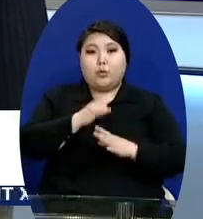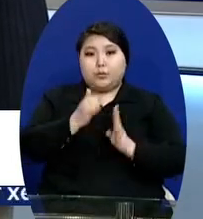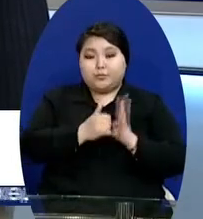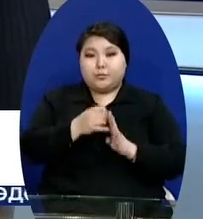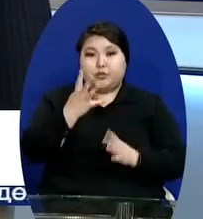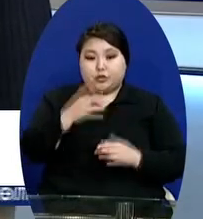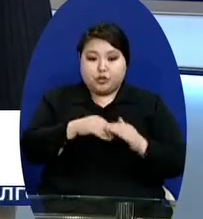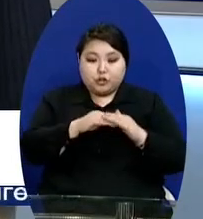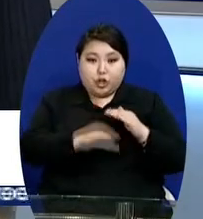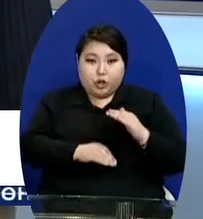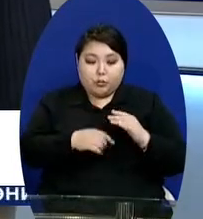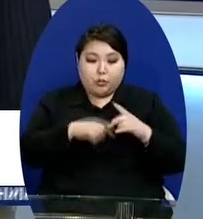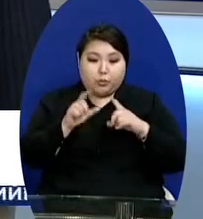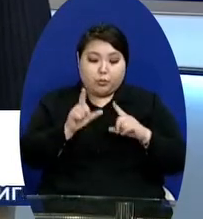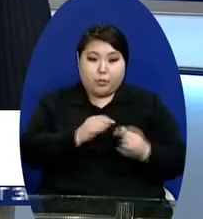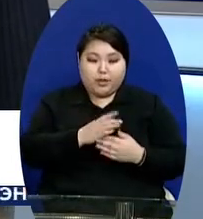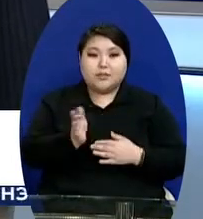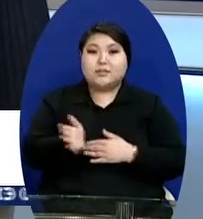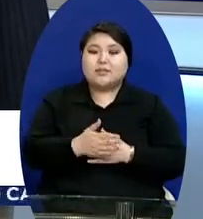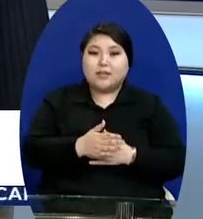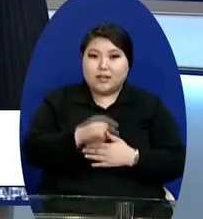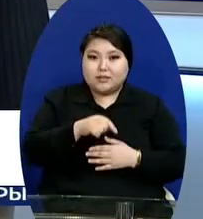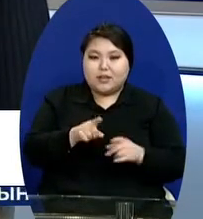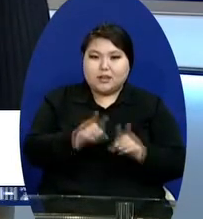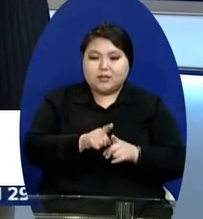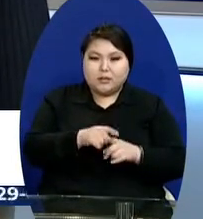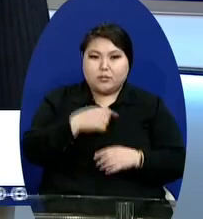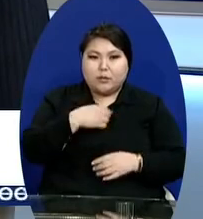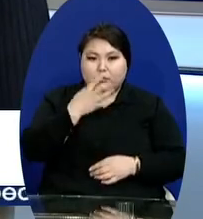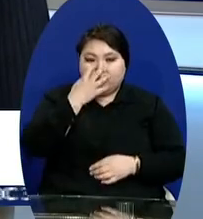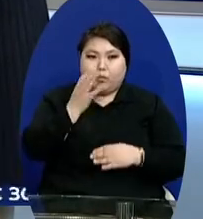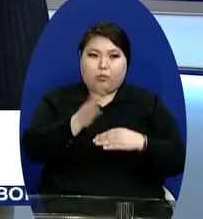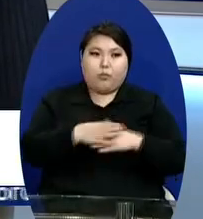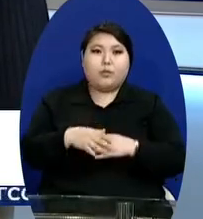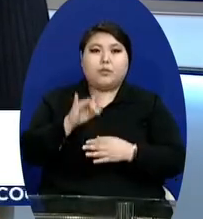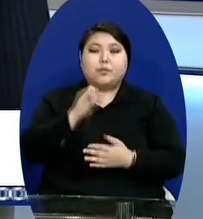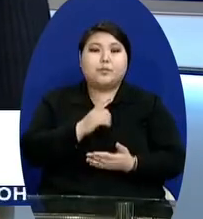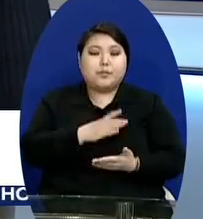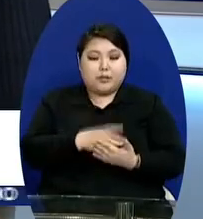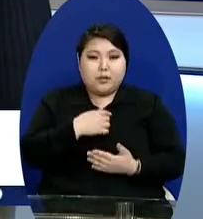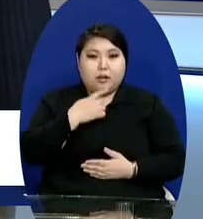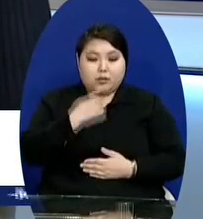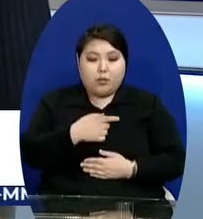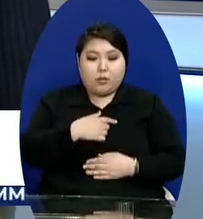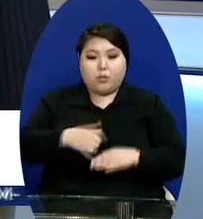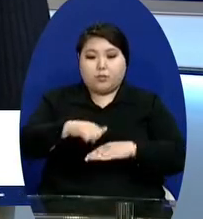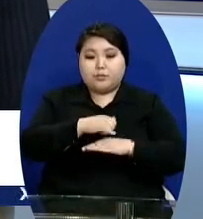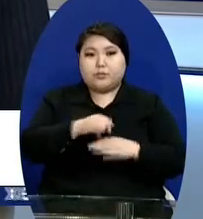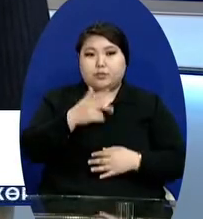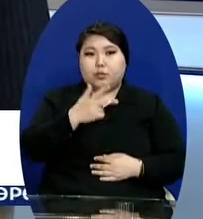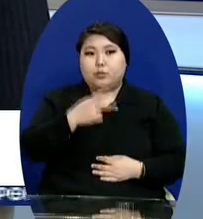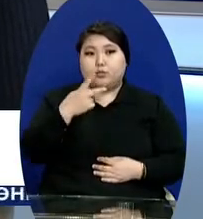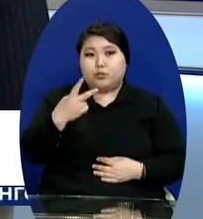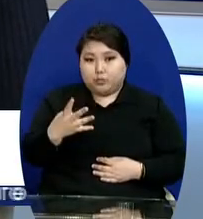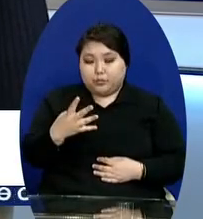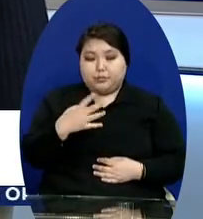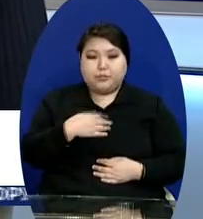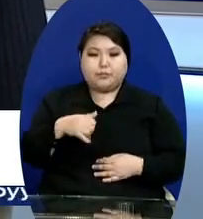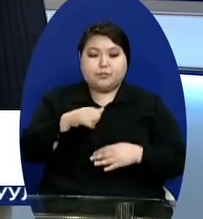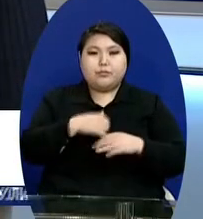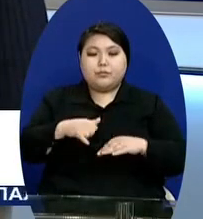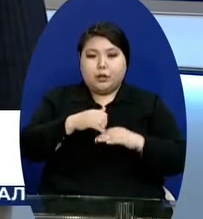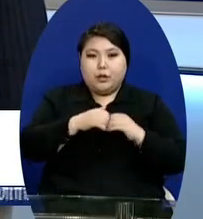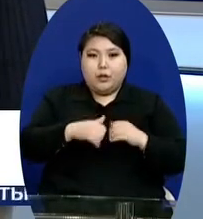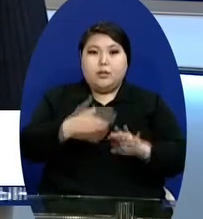доош хэмжээнд буурсан тохиолдолд загсанд яг энэ мэтлэн бүтэлд үүсдэг гэдэг албаны их сурвалжууд мэдээлж байлаа. За улсын хэмжээнд гэх юм бол 34 усан тусгай хамгаалалттай газар